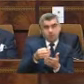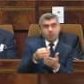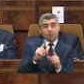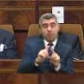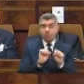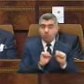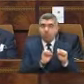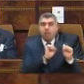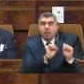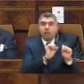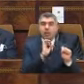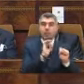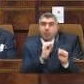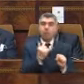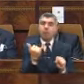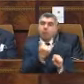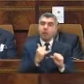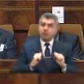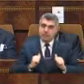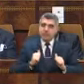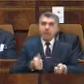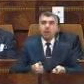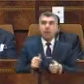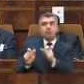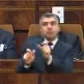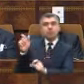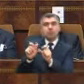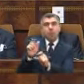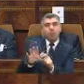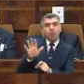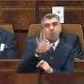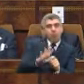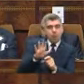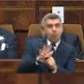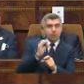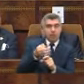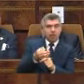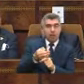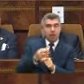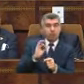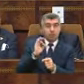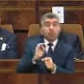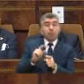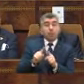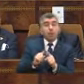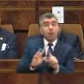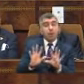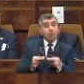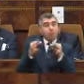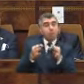مواجهته تستدعي تعبئة وطنية جماعية، الرفع من منسوب العقلانية، الرفع من منسوب الحس الوطني.